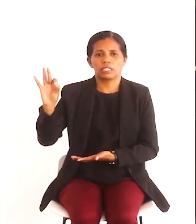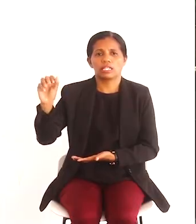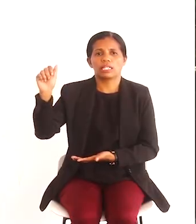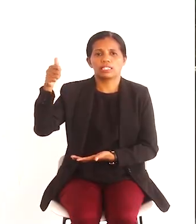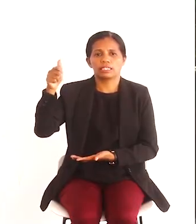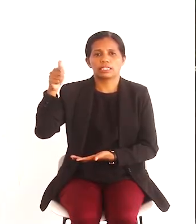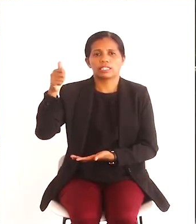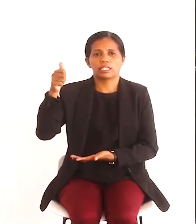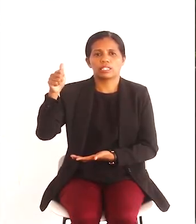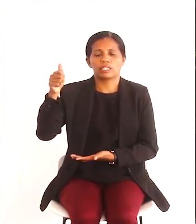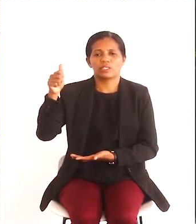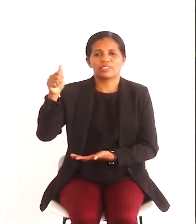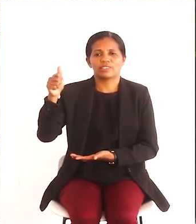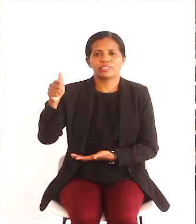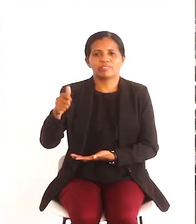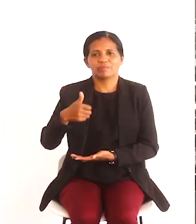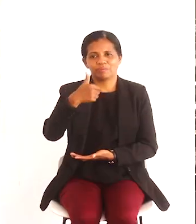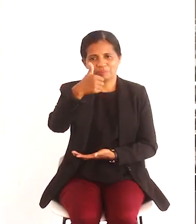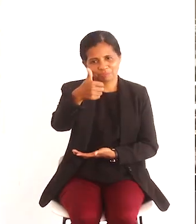sia, sanulu.